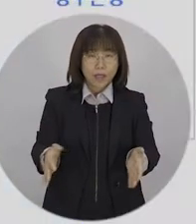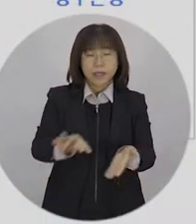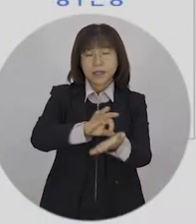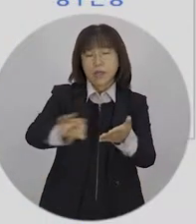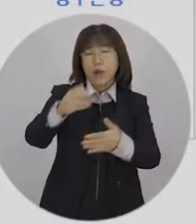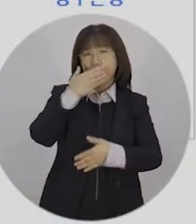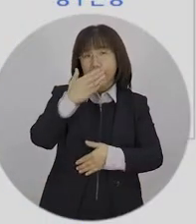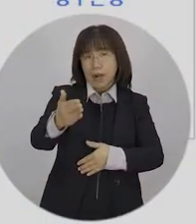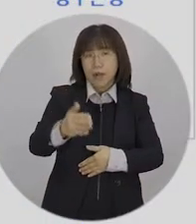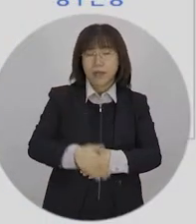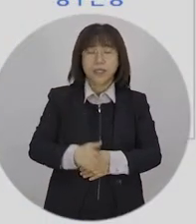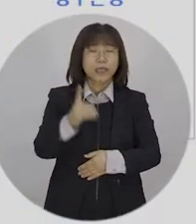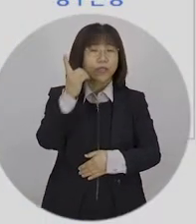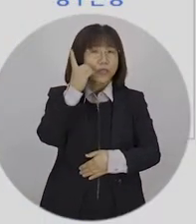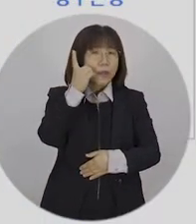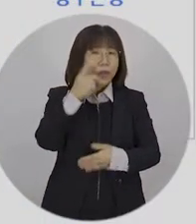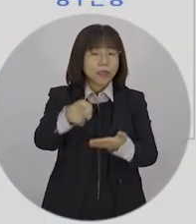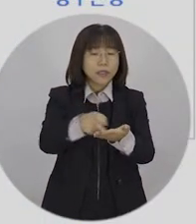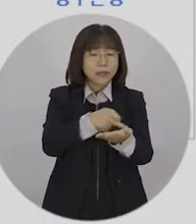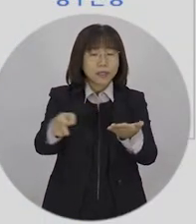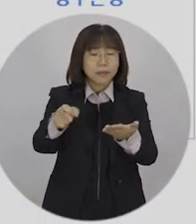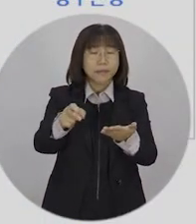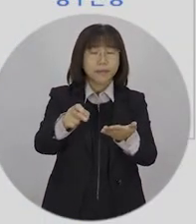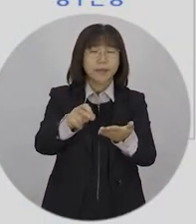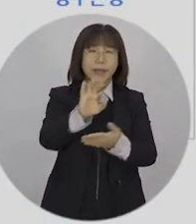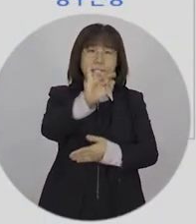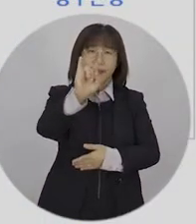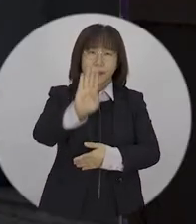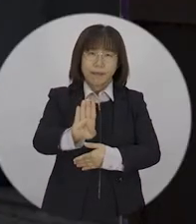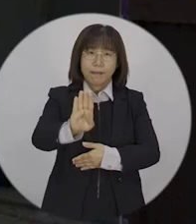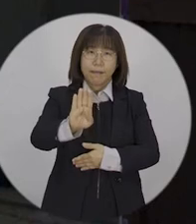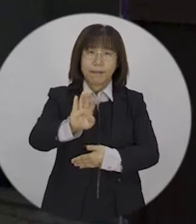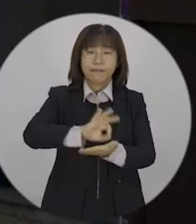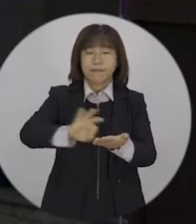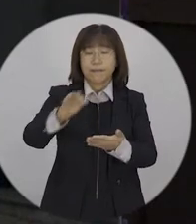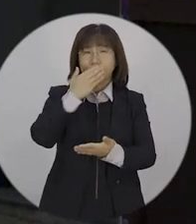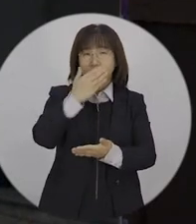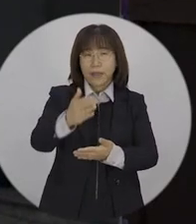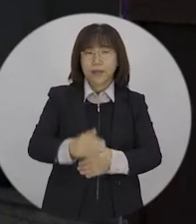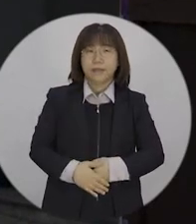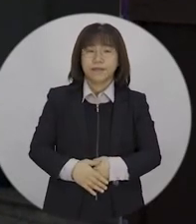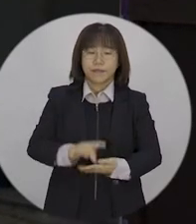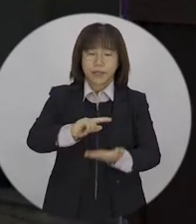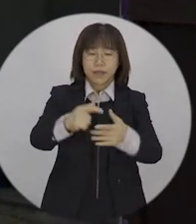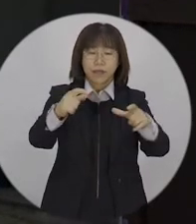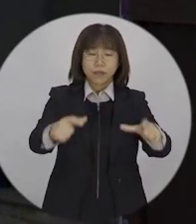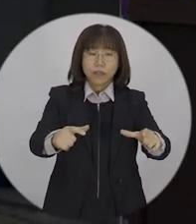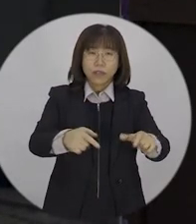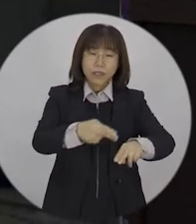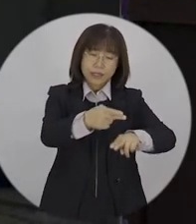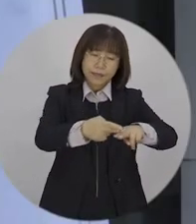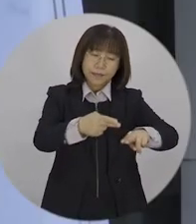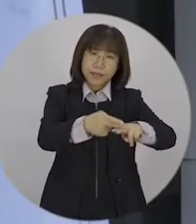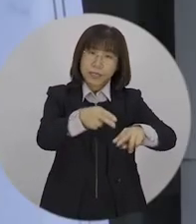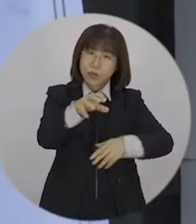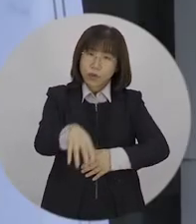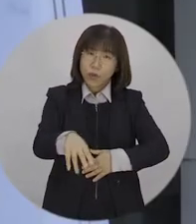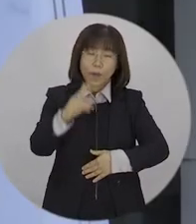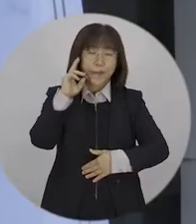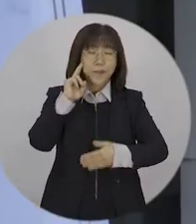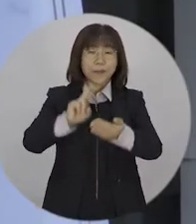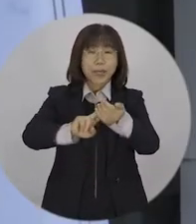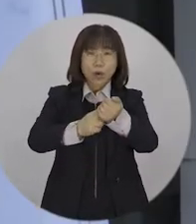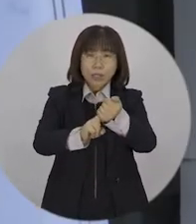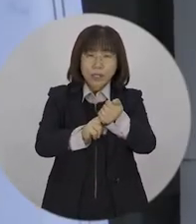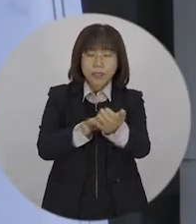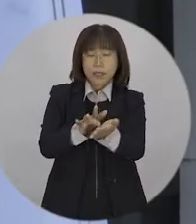구매는 비플제로페이, 머니트리 등 21개 모바일 앱에서 가능합니다. 강서구 소재 음식점,